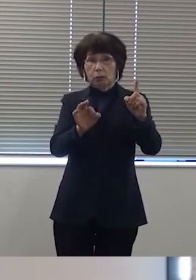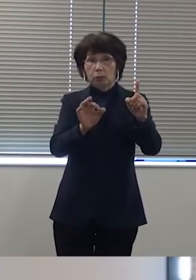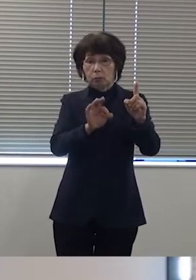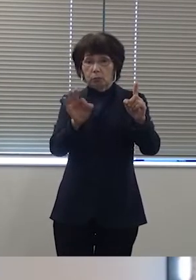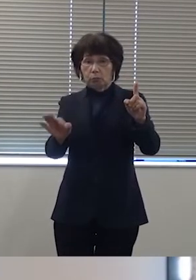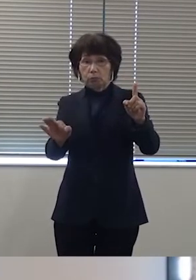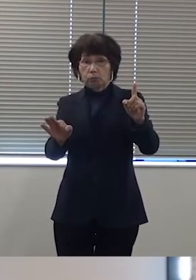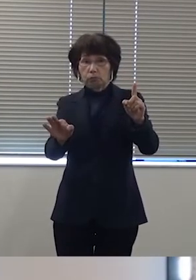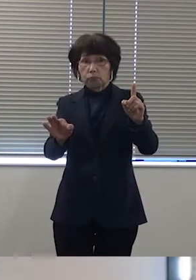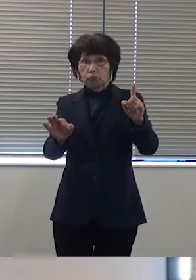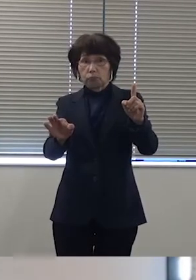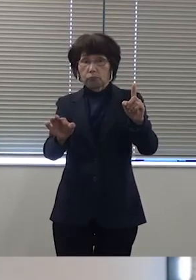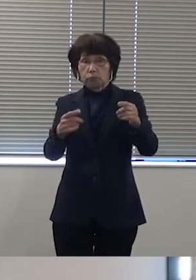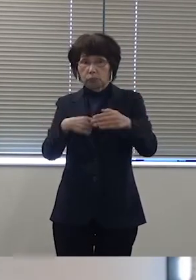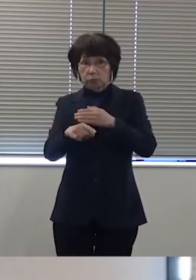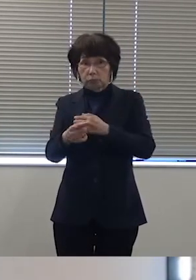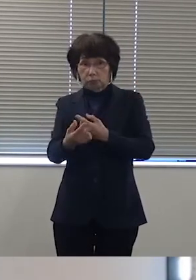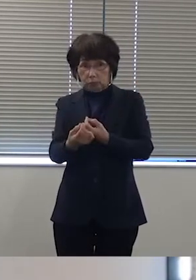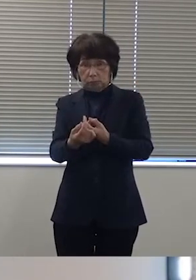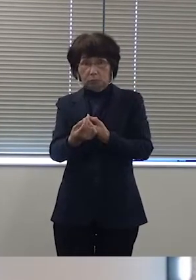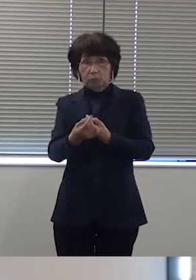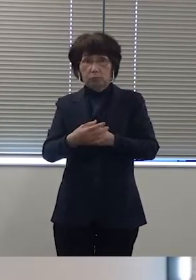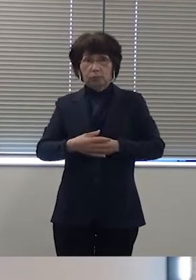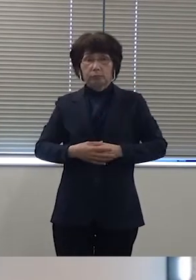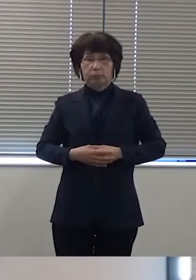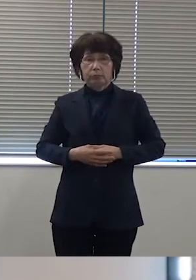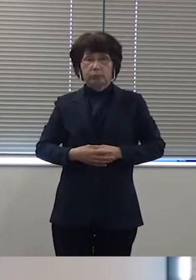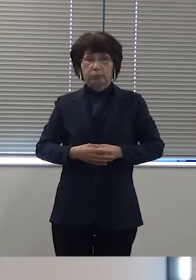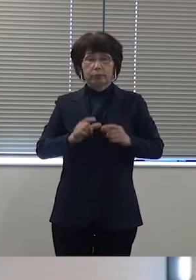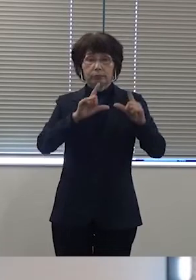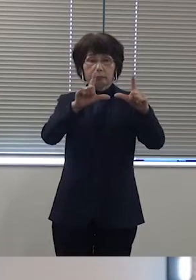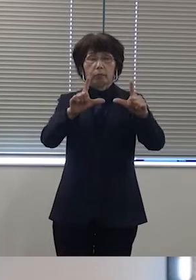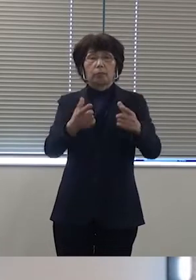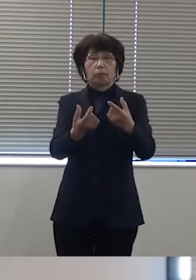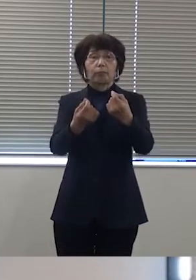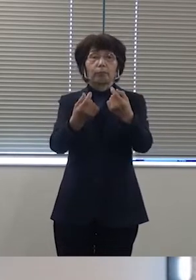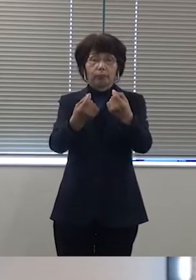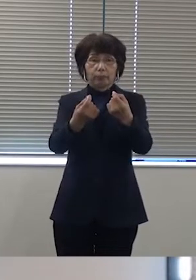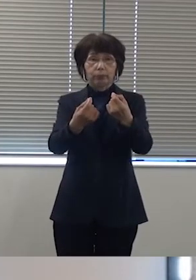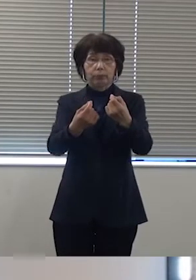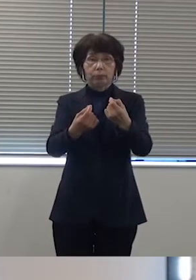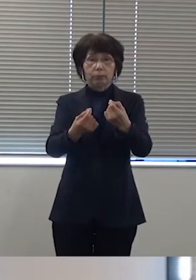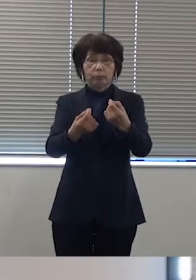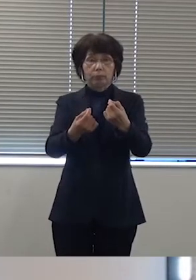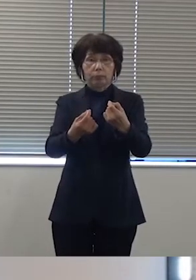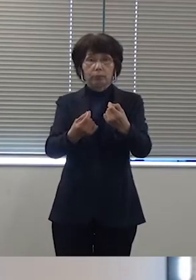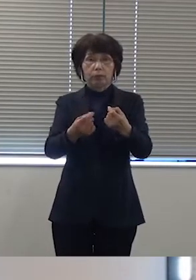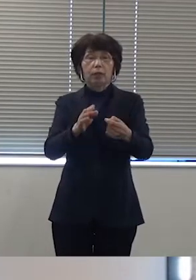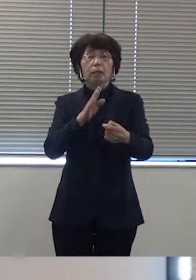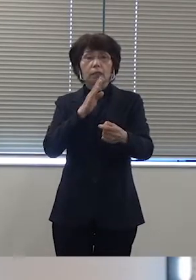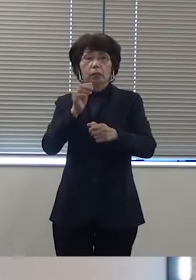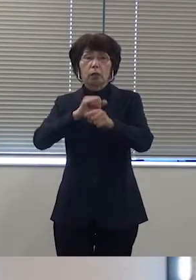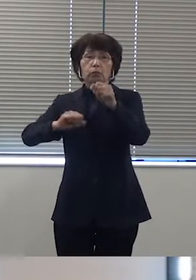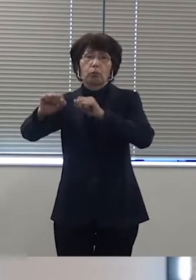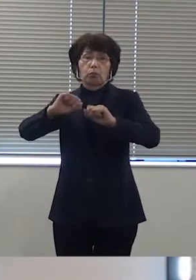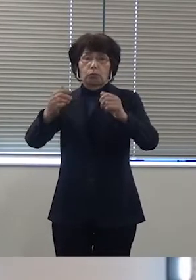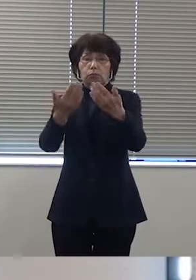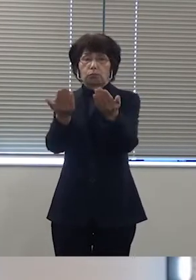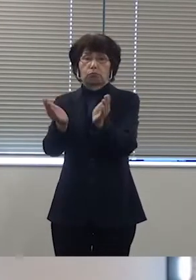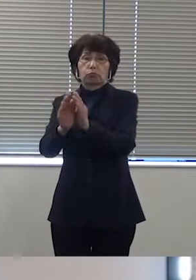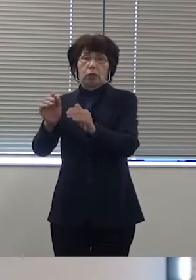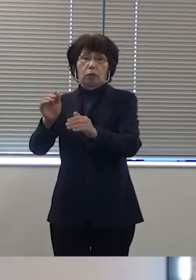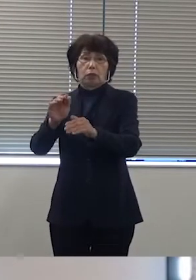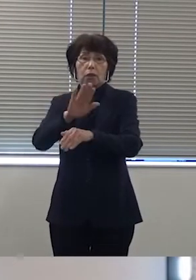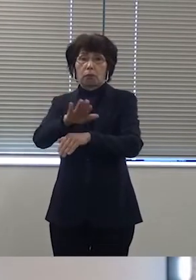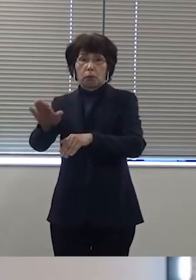ですね、まあ、当然実働部隊がいるので、まあ、実働部隊のご了解とお互いにその共通認識が持った上で